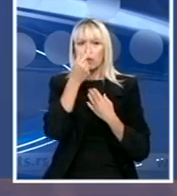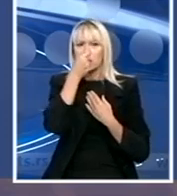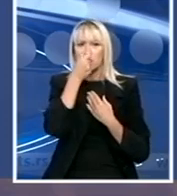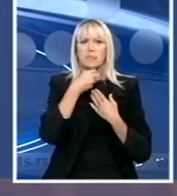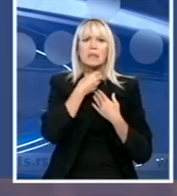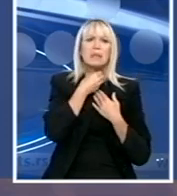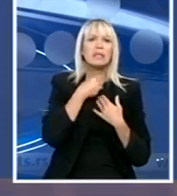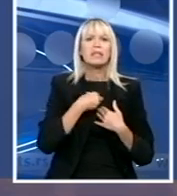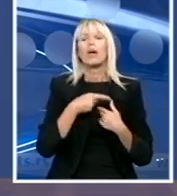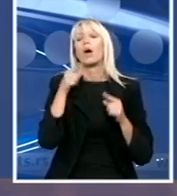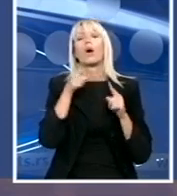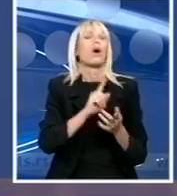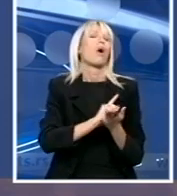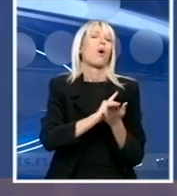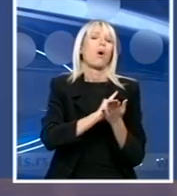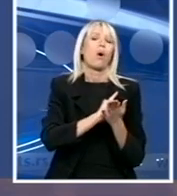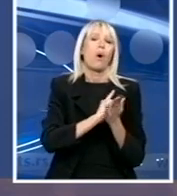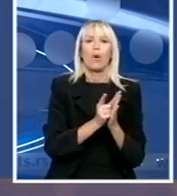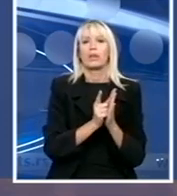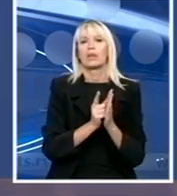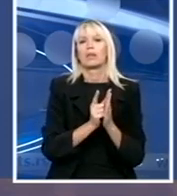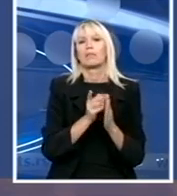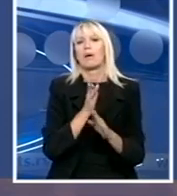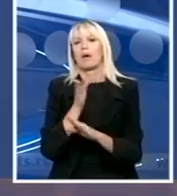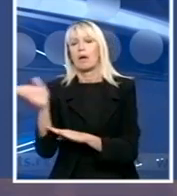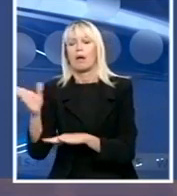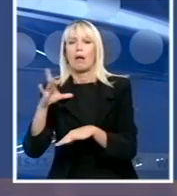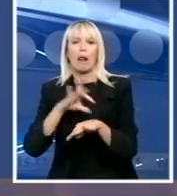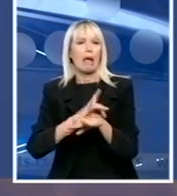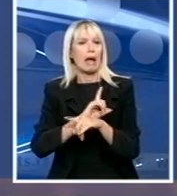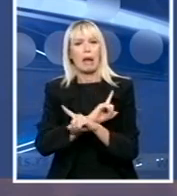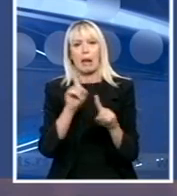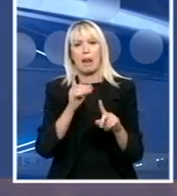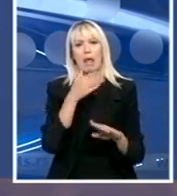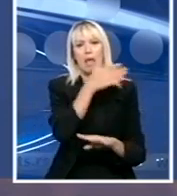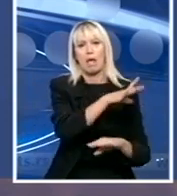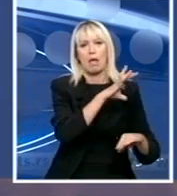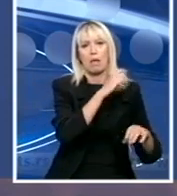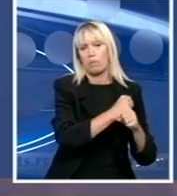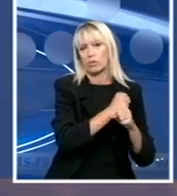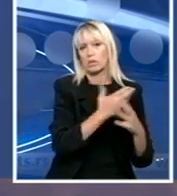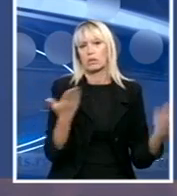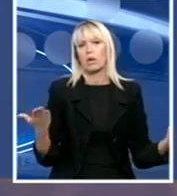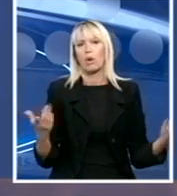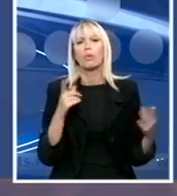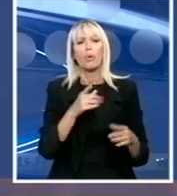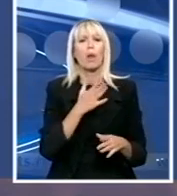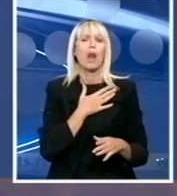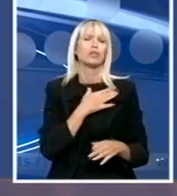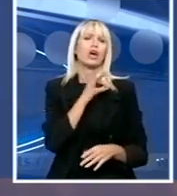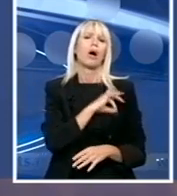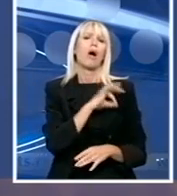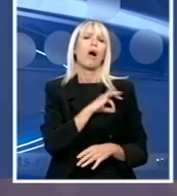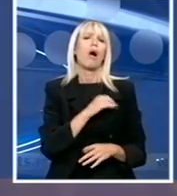infekcije, te osobe ne idu na posao i jave se u najbližu COVID ambulantu. To je dužnost svih nas da